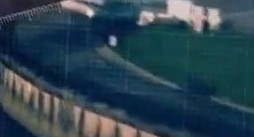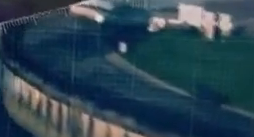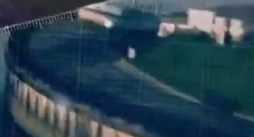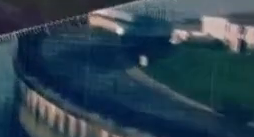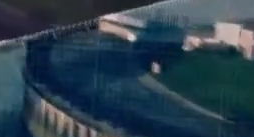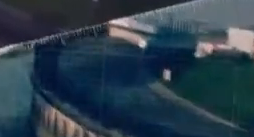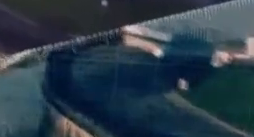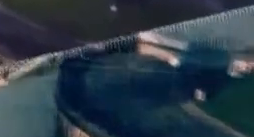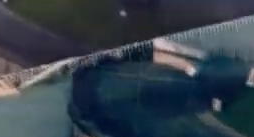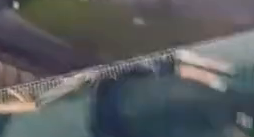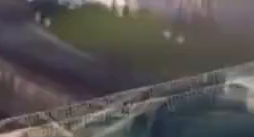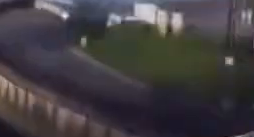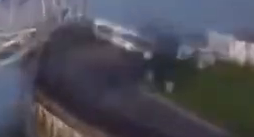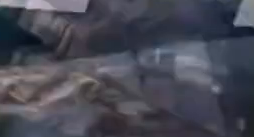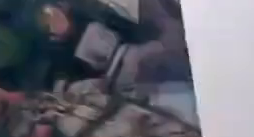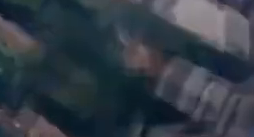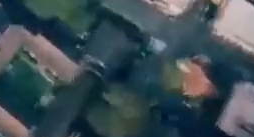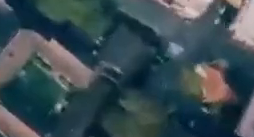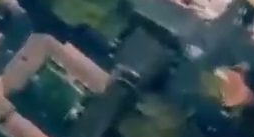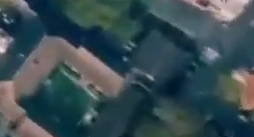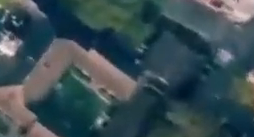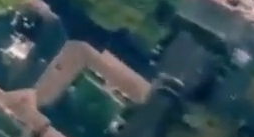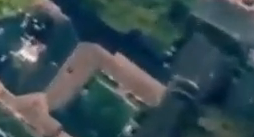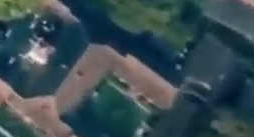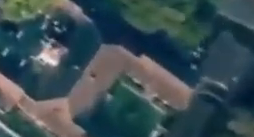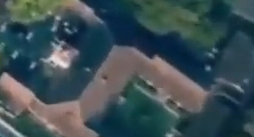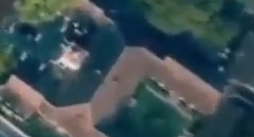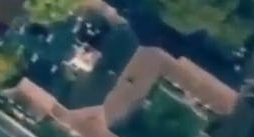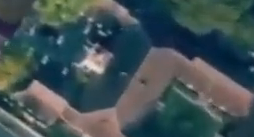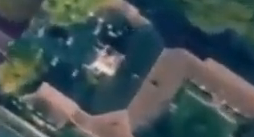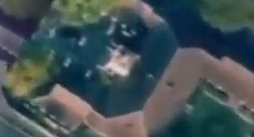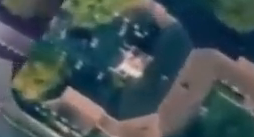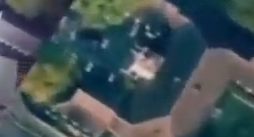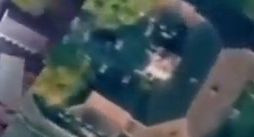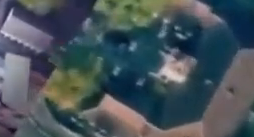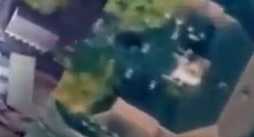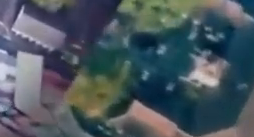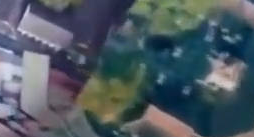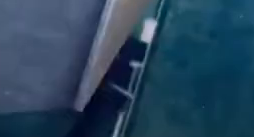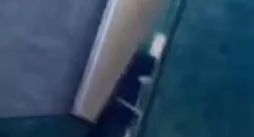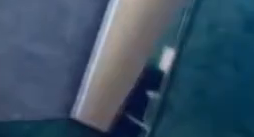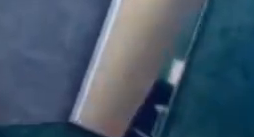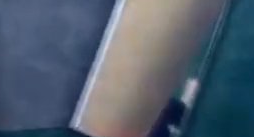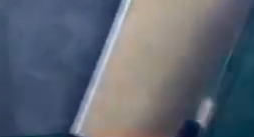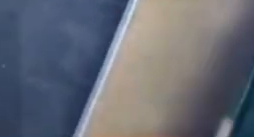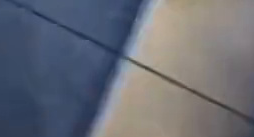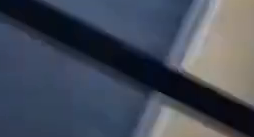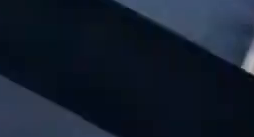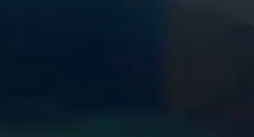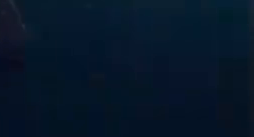hai juga di sampingnya kewajibannya